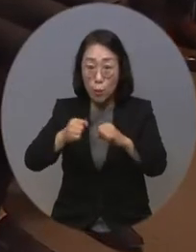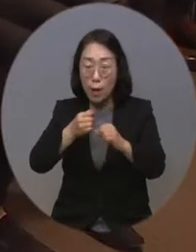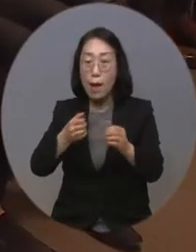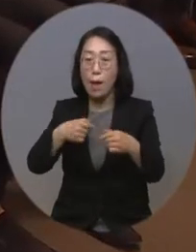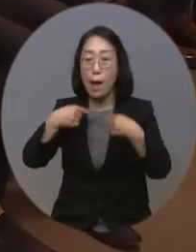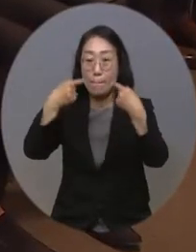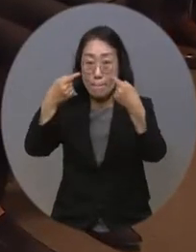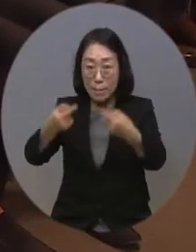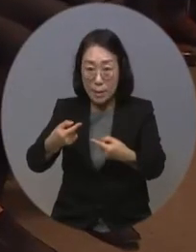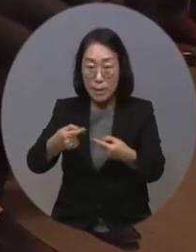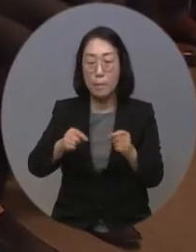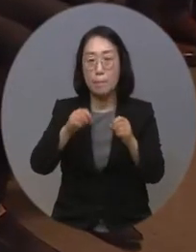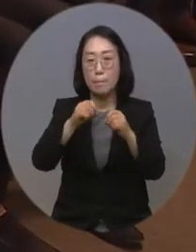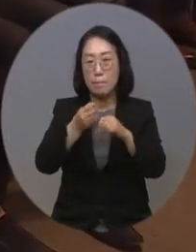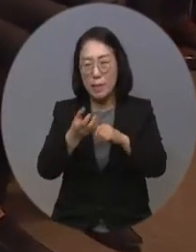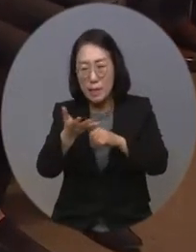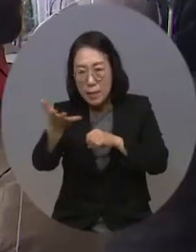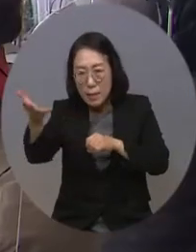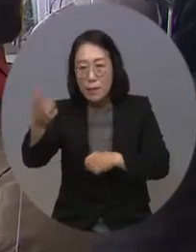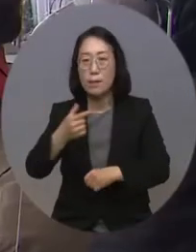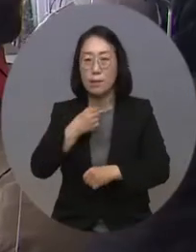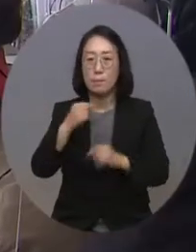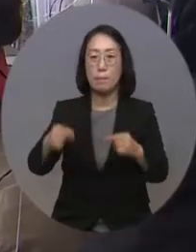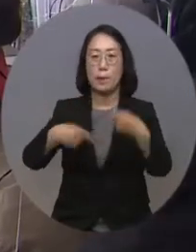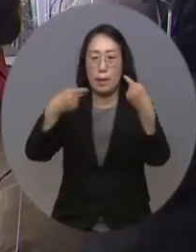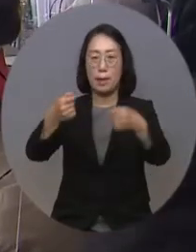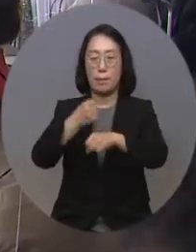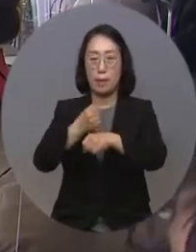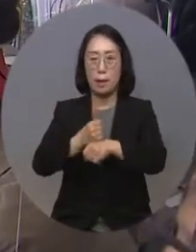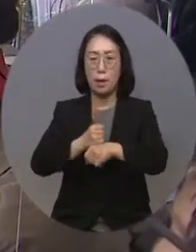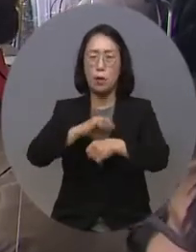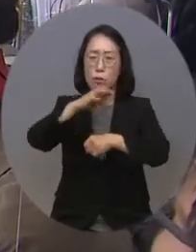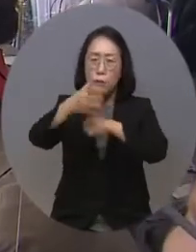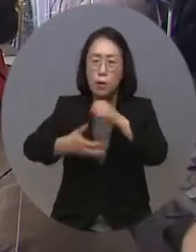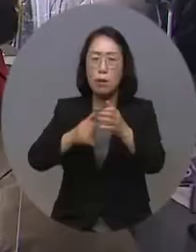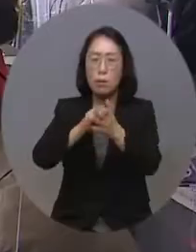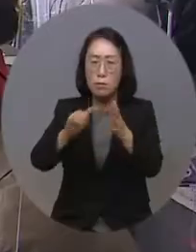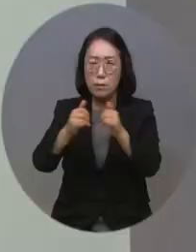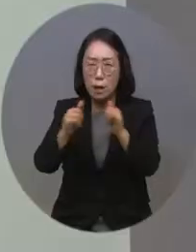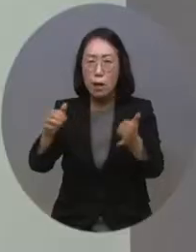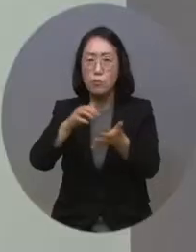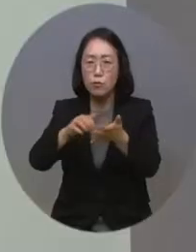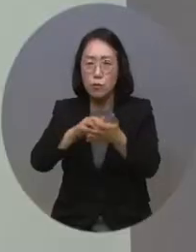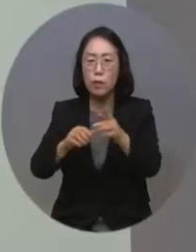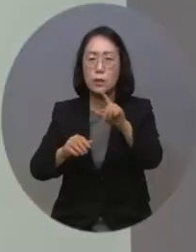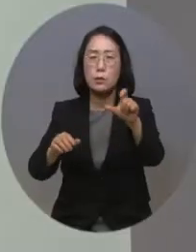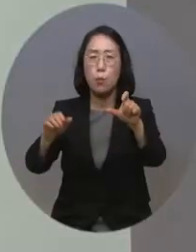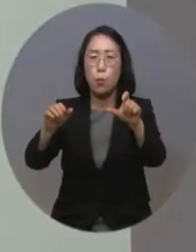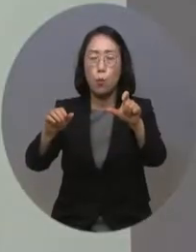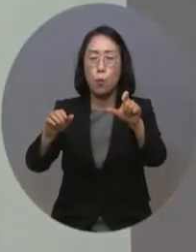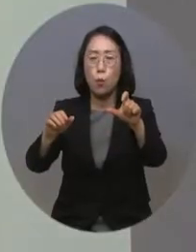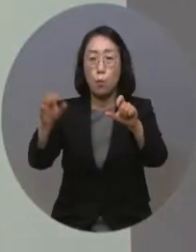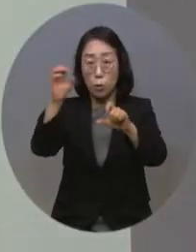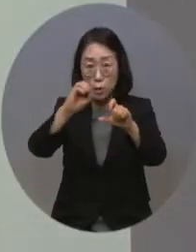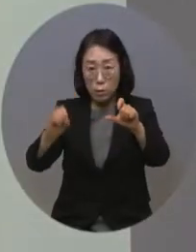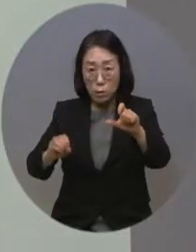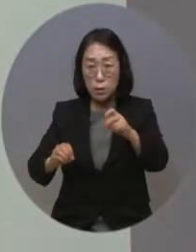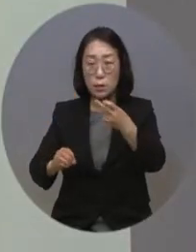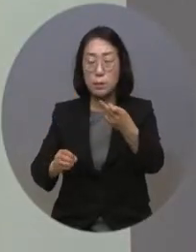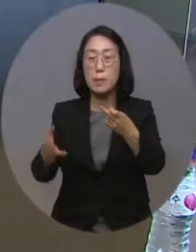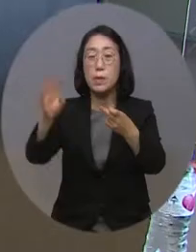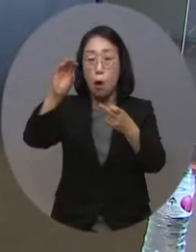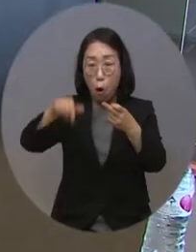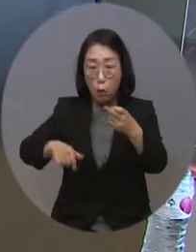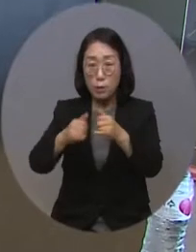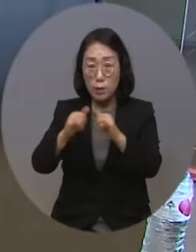밝혔습니다. 위더피프틴은 전 세계 인구의 15%에 해당하는 12억 장애인에 대한 차별 종식을 위해